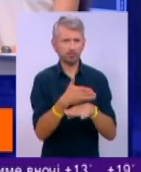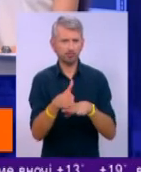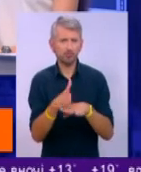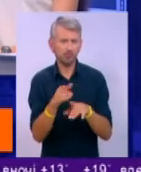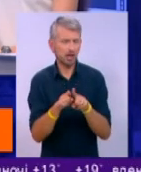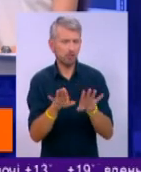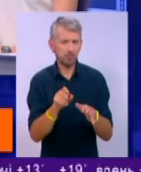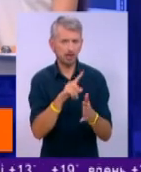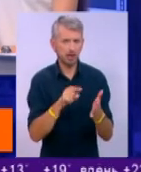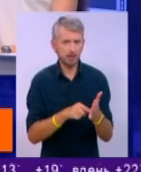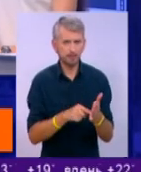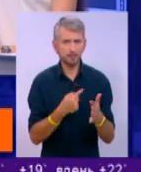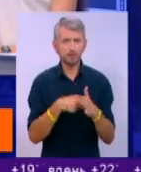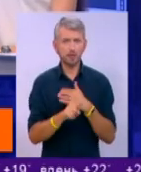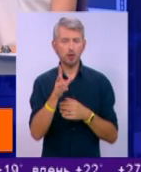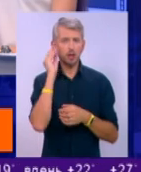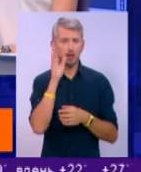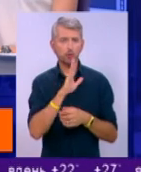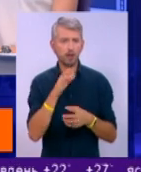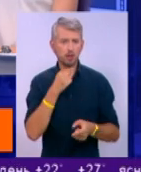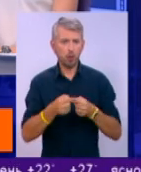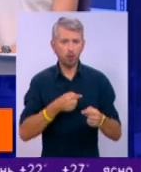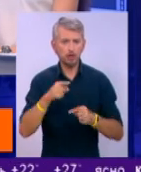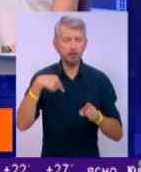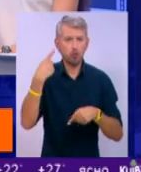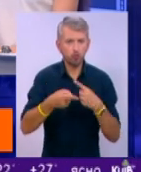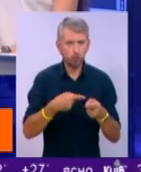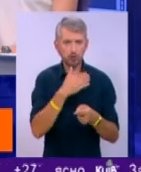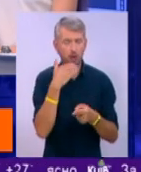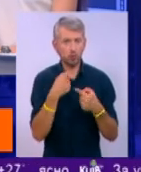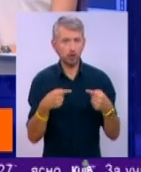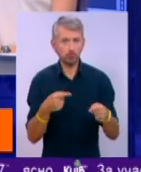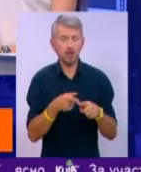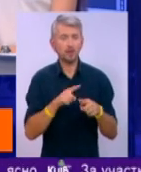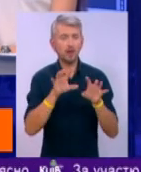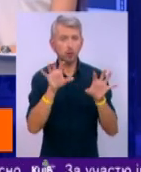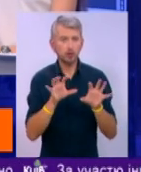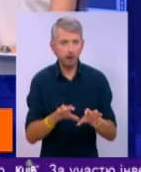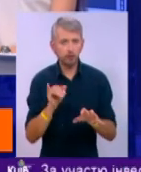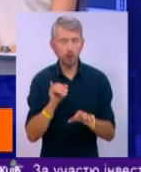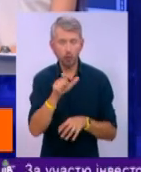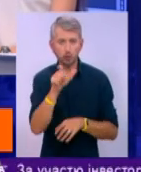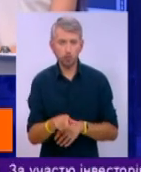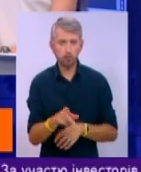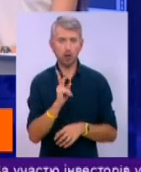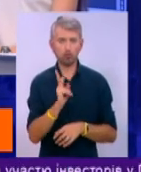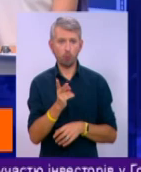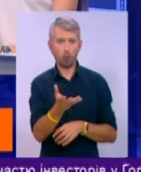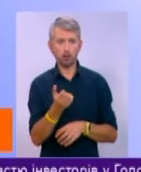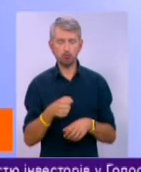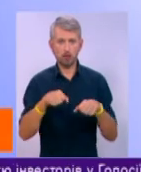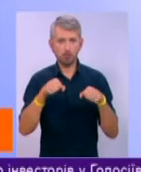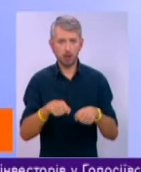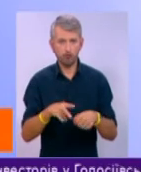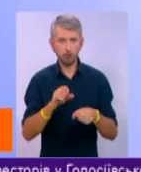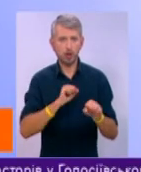питання, тому що не врахували покоління наступні і багато інших, але це законодавство. І особа, яка отримала право